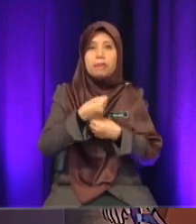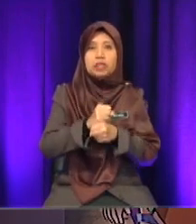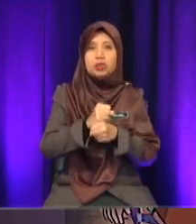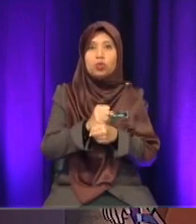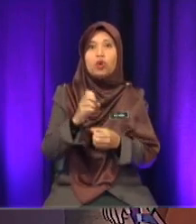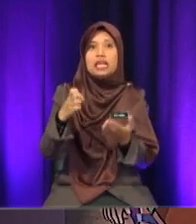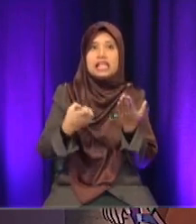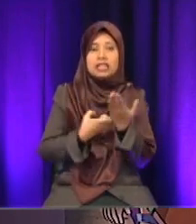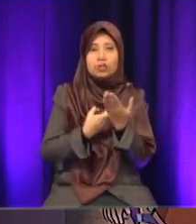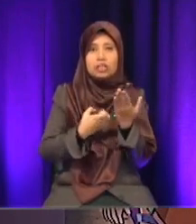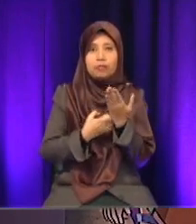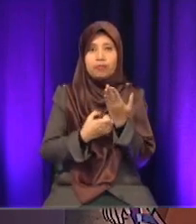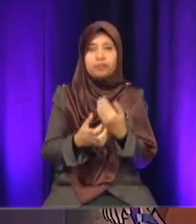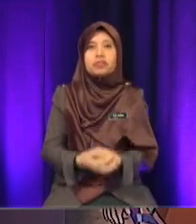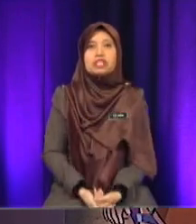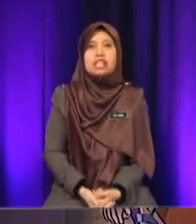kita